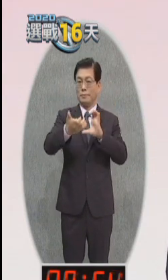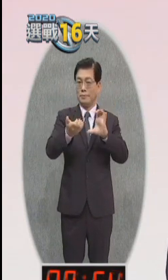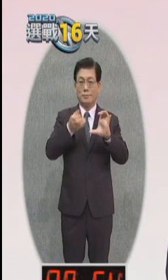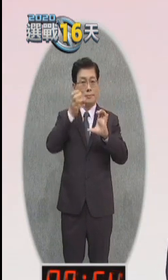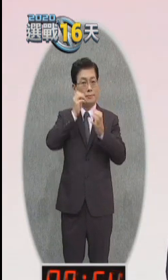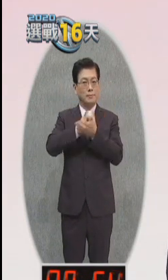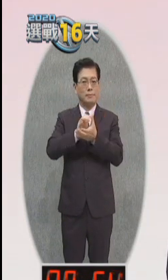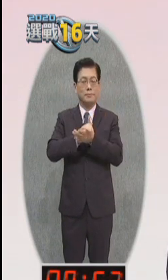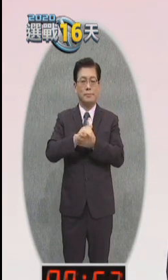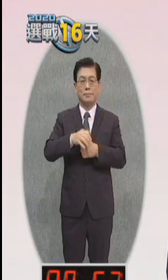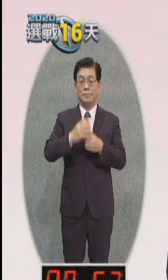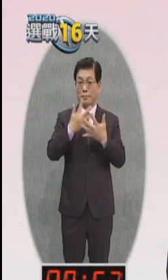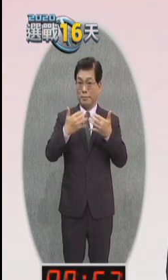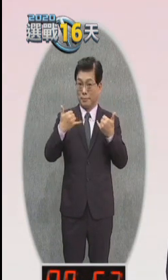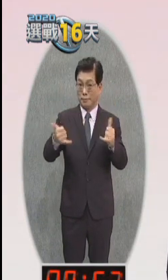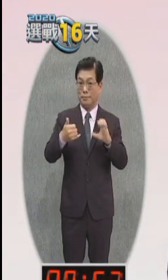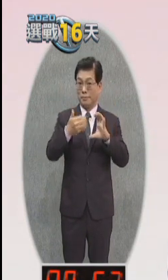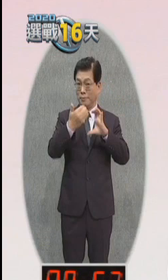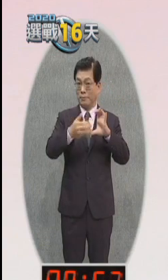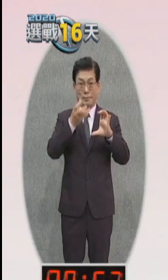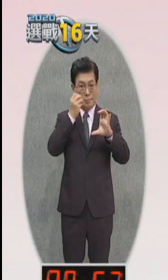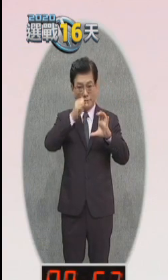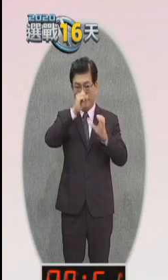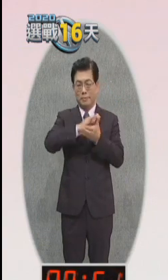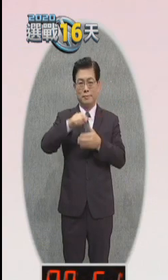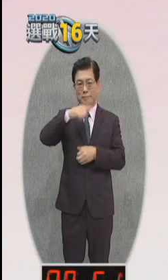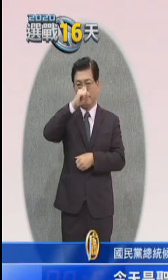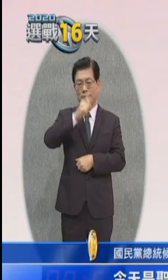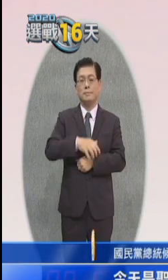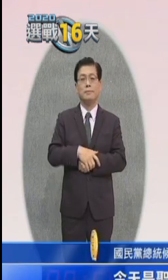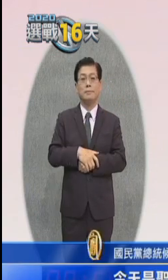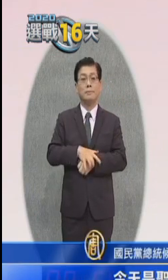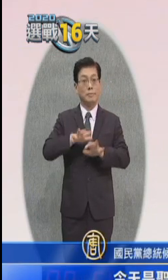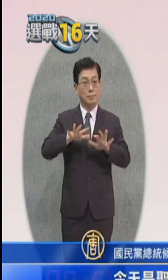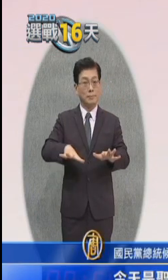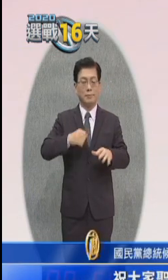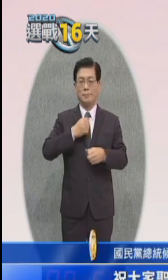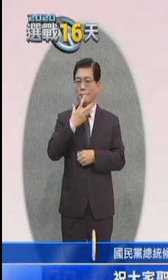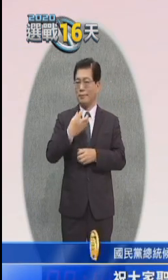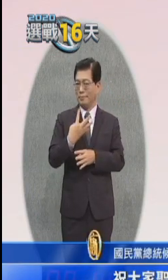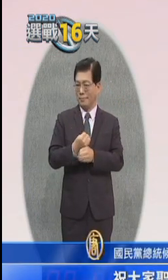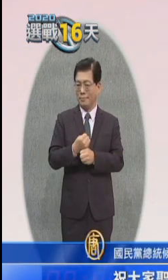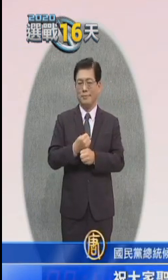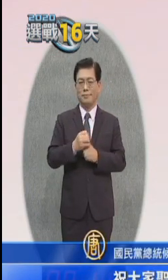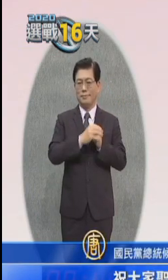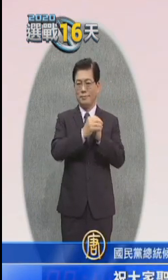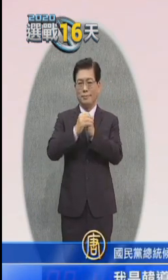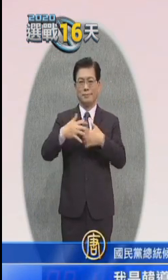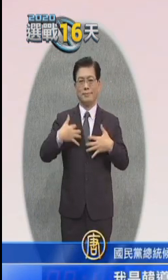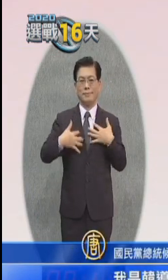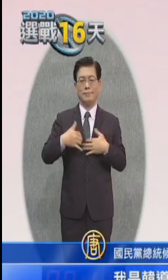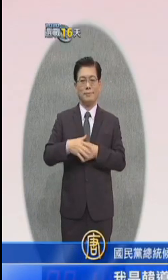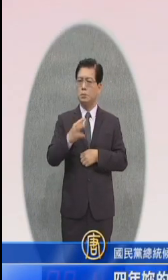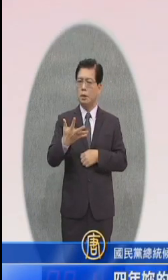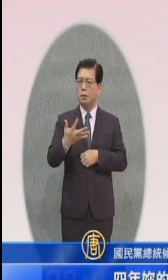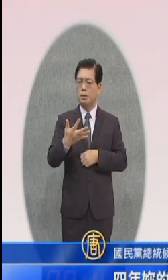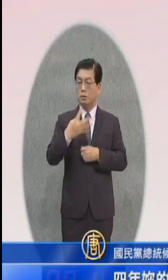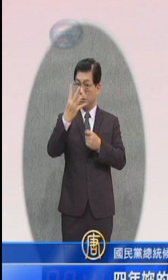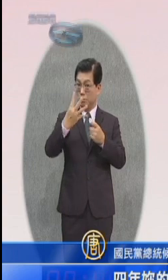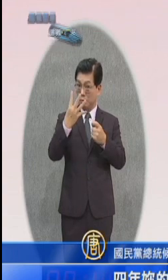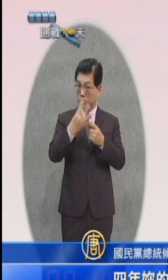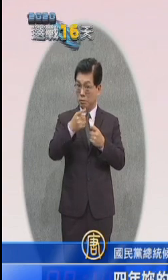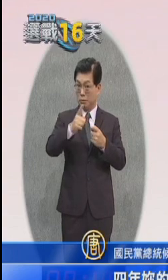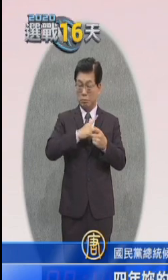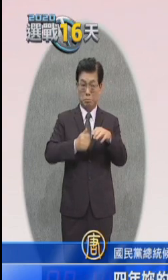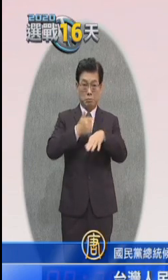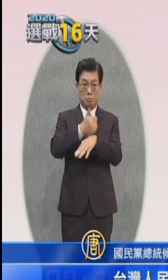评总统蔡英文前面所谈到的经济政绩。 今天是圣诞节，祝大家圣诞快乐。我是韩导，四年你的